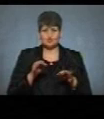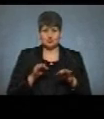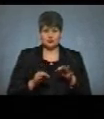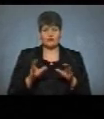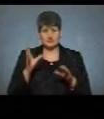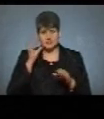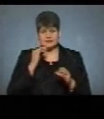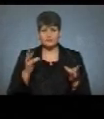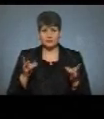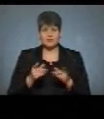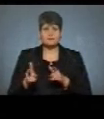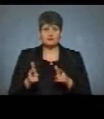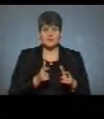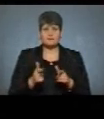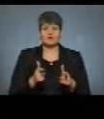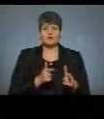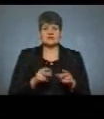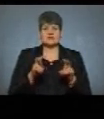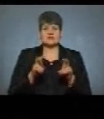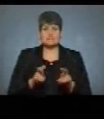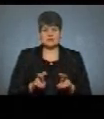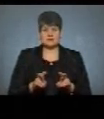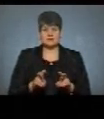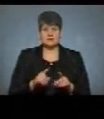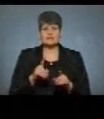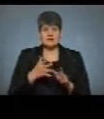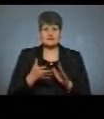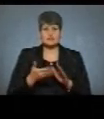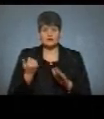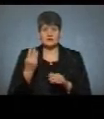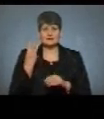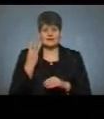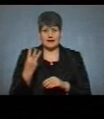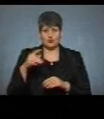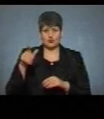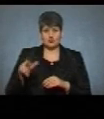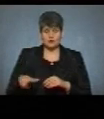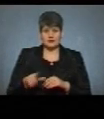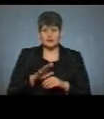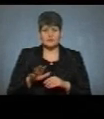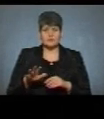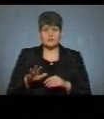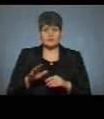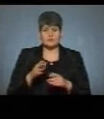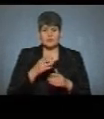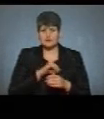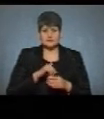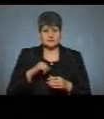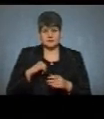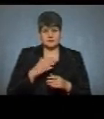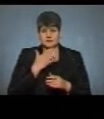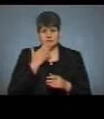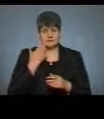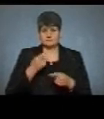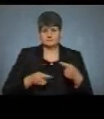необхідне провести підготовче судове засідання за відсутності третьої особи, яка не заявляє самостійних вимог щодо